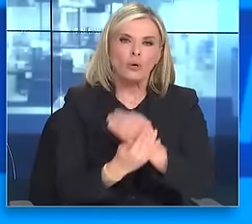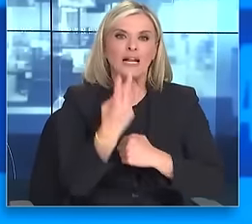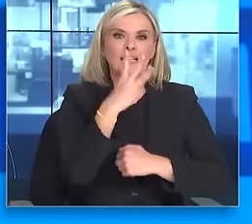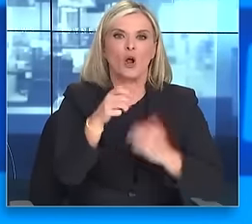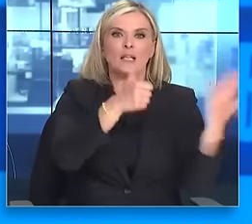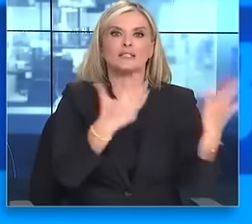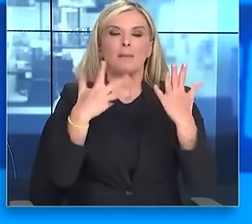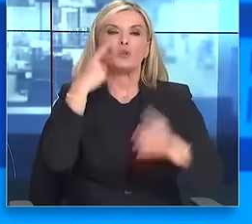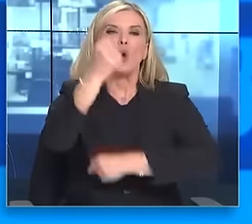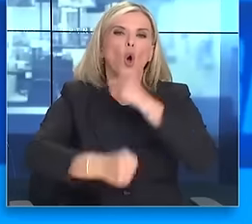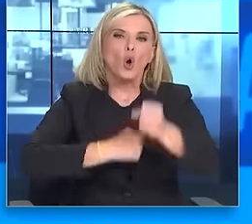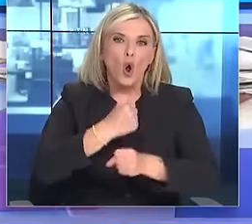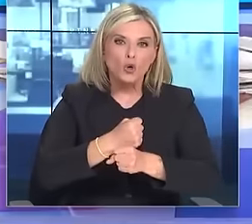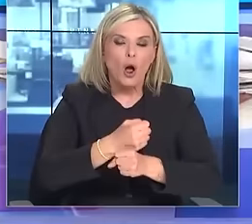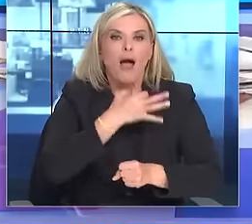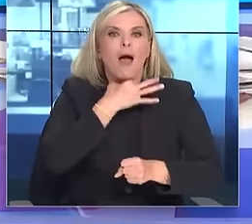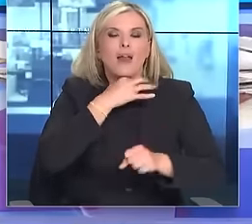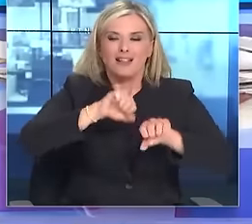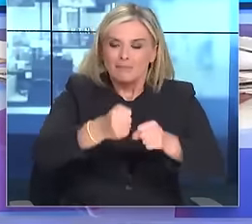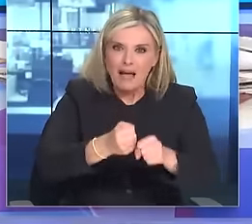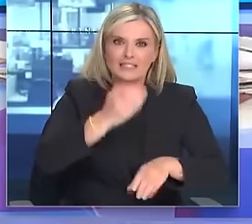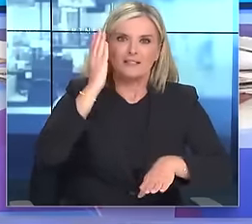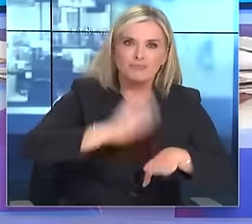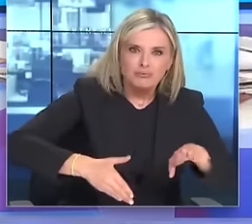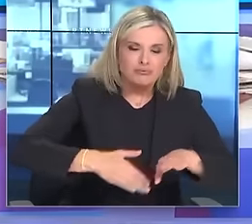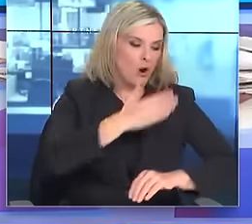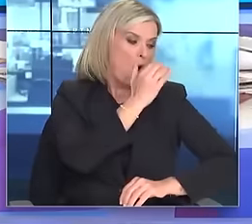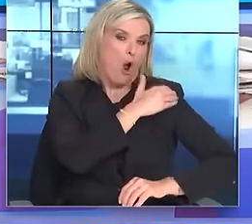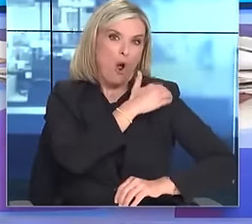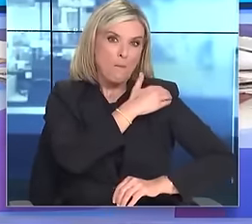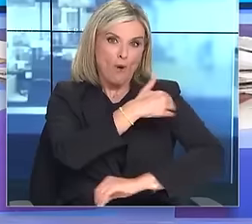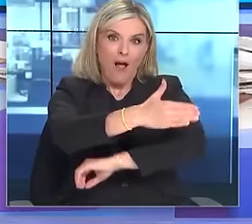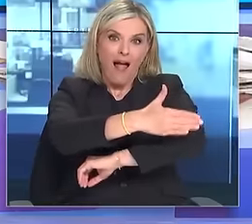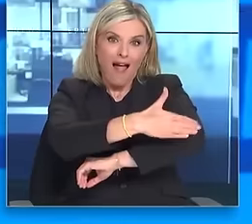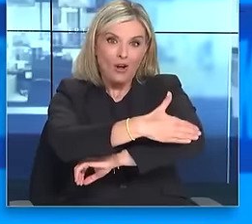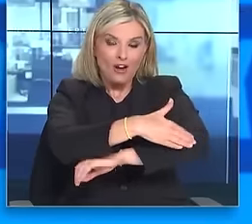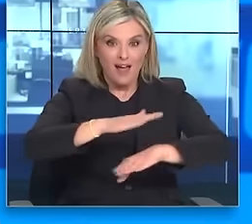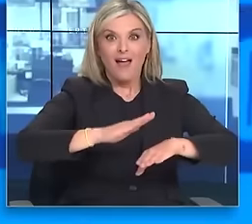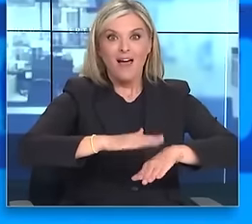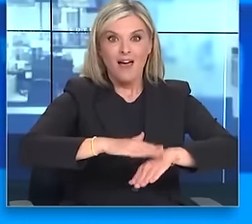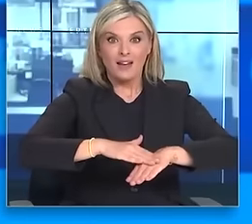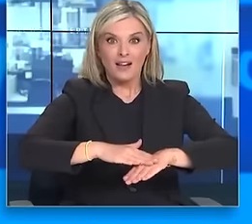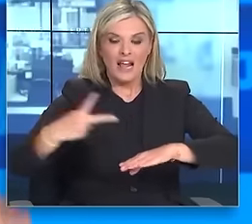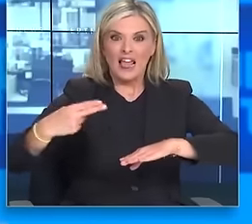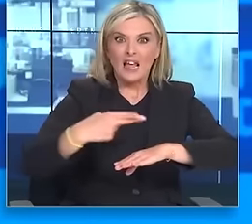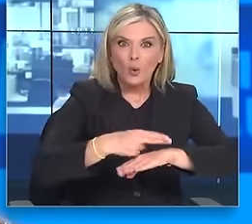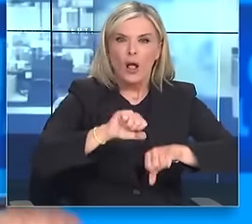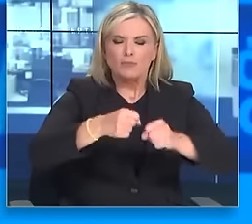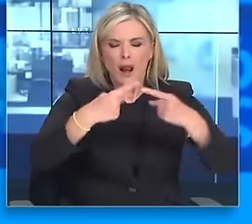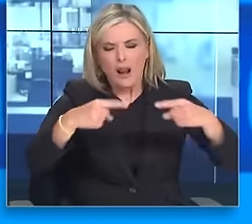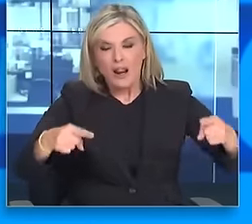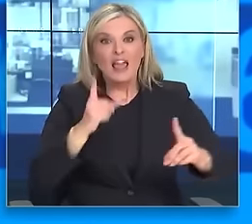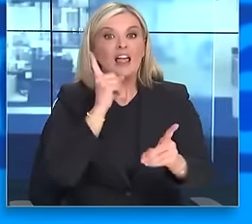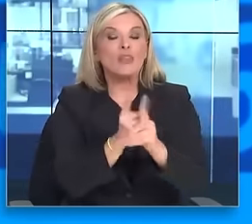περιστατικά τα οποία απαιτούν μικροχειρουργική στον ώμο, στον αγκώνα και ειδικά στο χέρι. Δημόσια δομή,